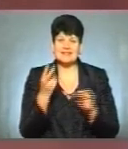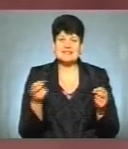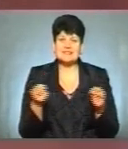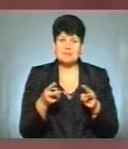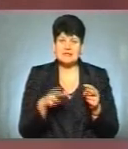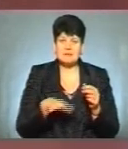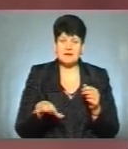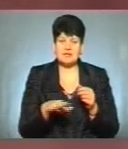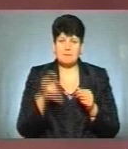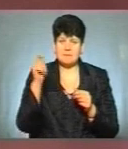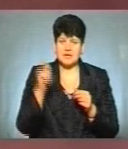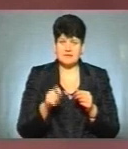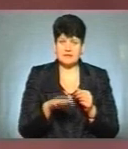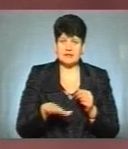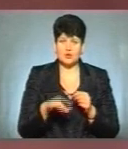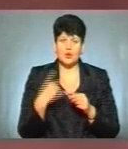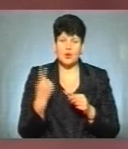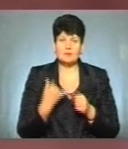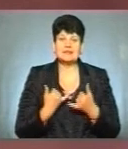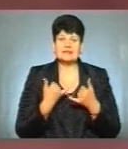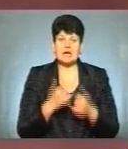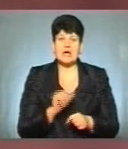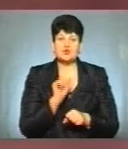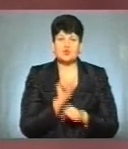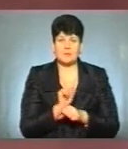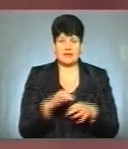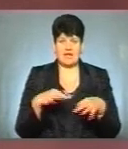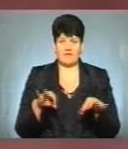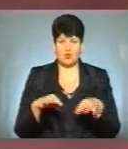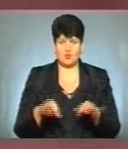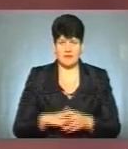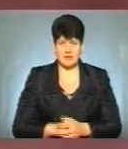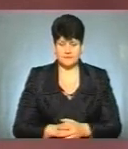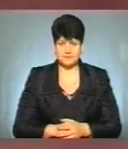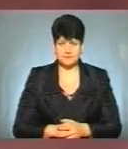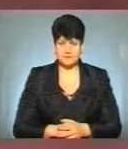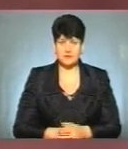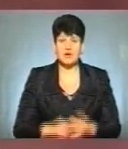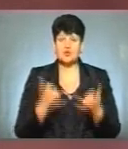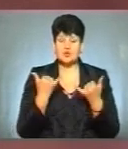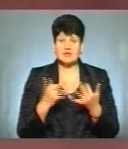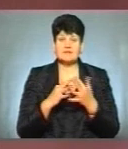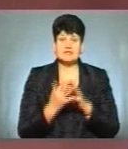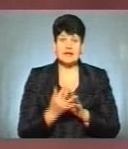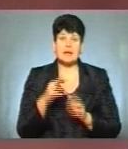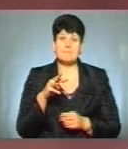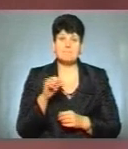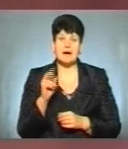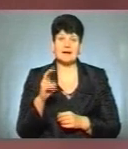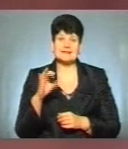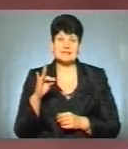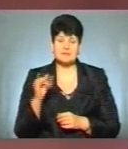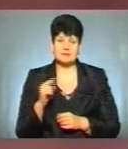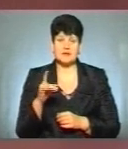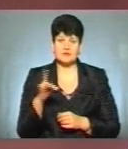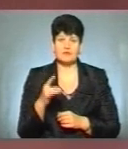спецмайданчиків при в'їздах на території області для зупинки автомобілів. Сьогодні в селі Максимівка Збаразького району в